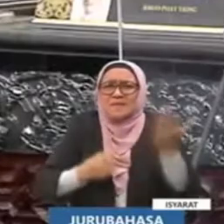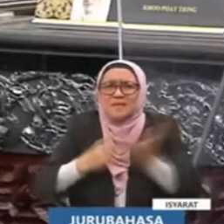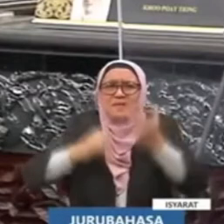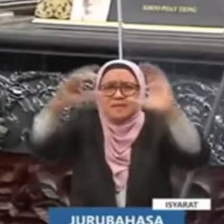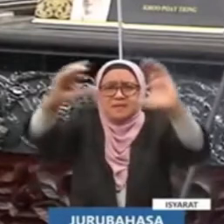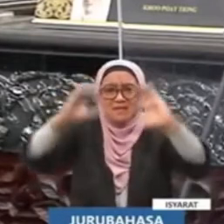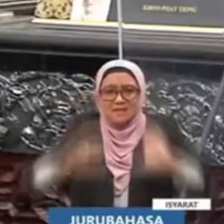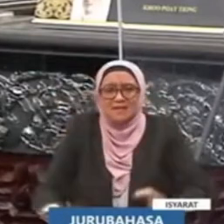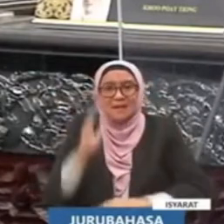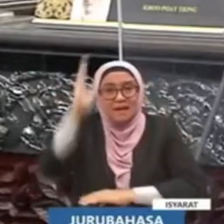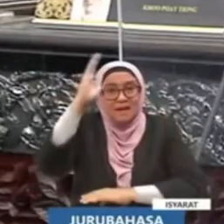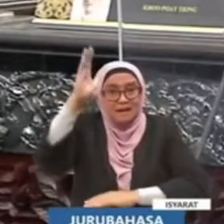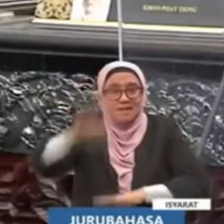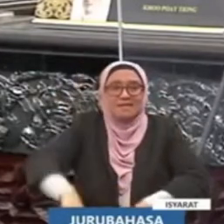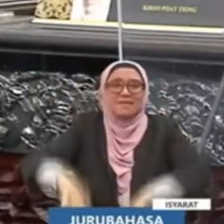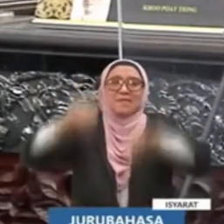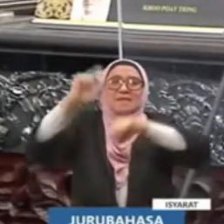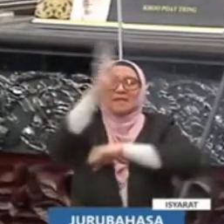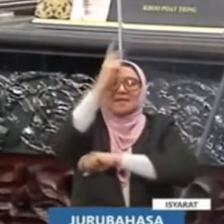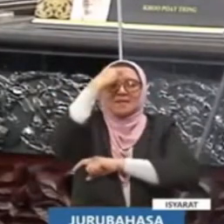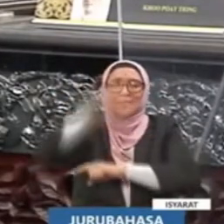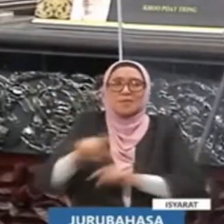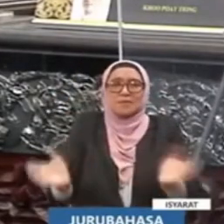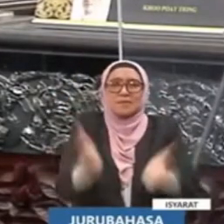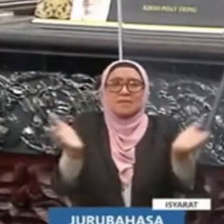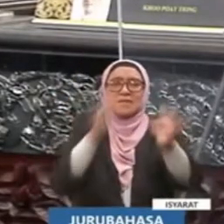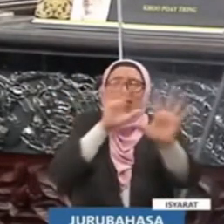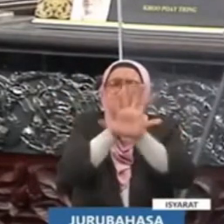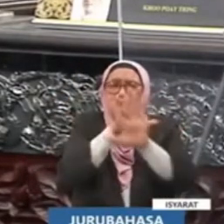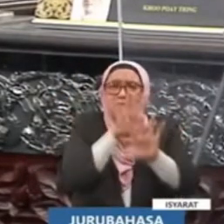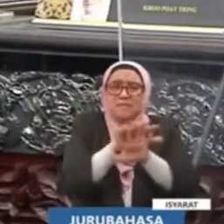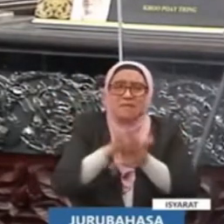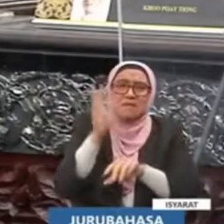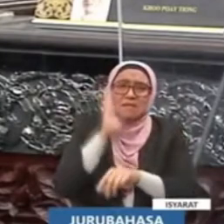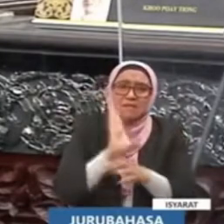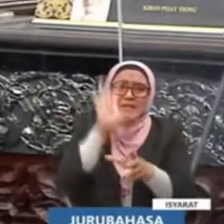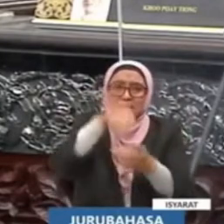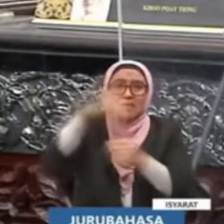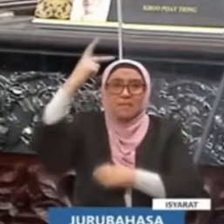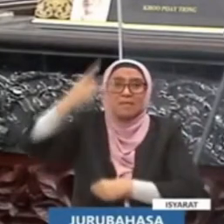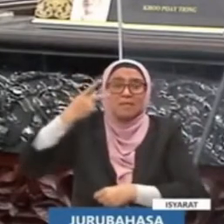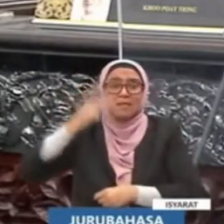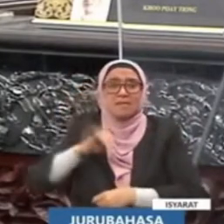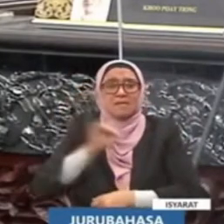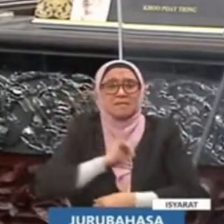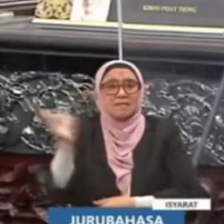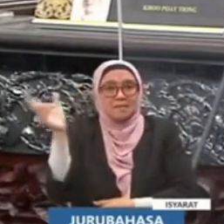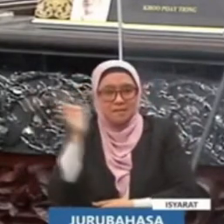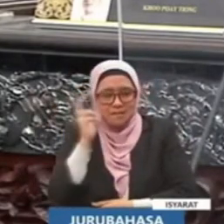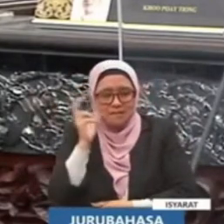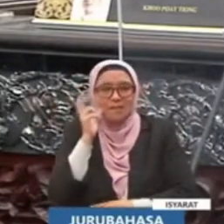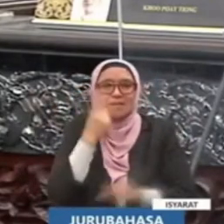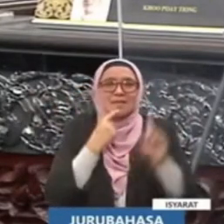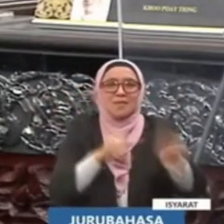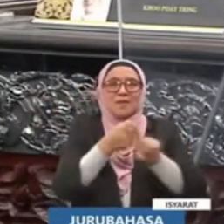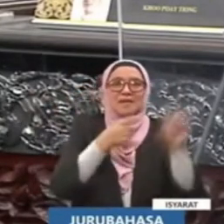diraih diambil oleh kerajaan untuk menggalakkan Lebih ramai wanita memasuki politik Saida dengar jawaban dari 9 menteri